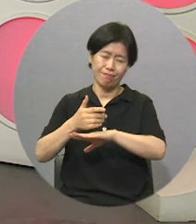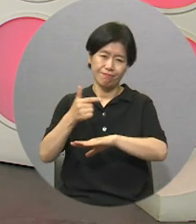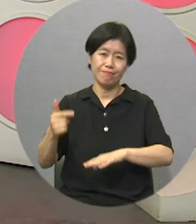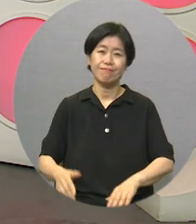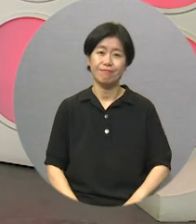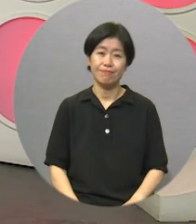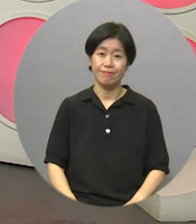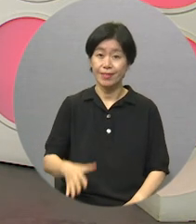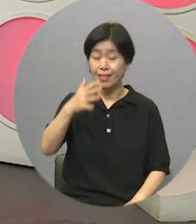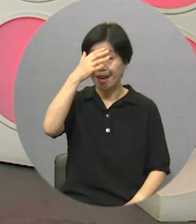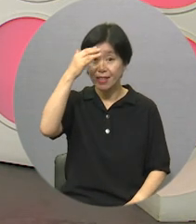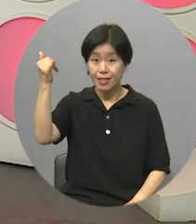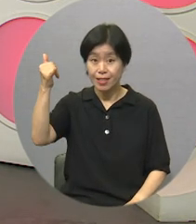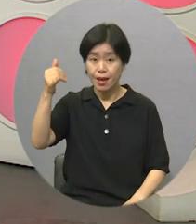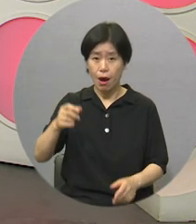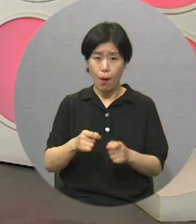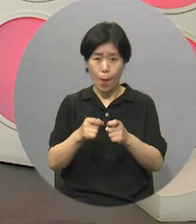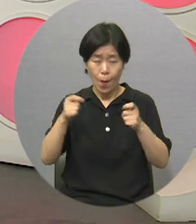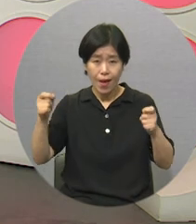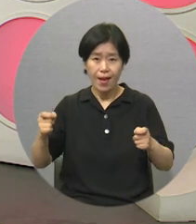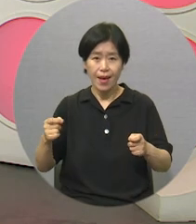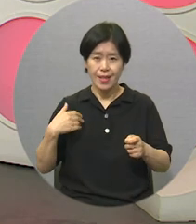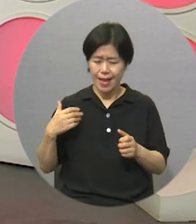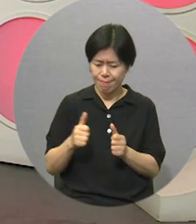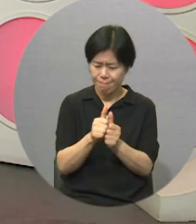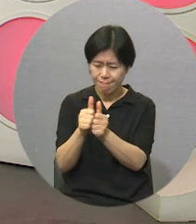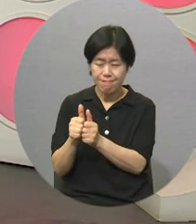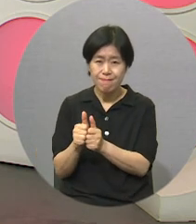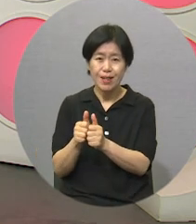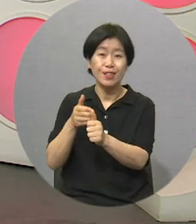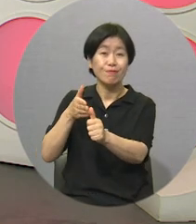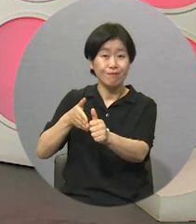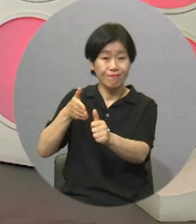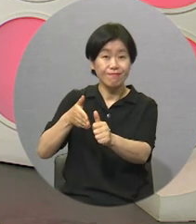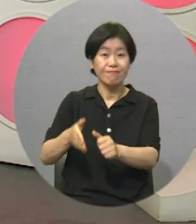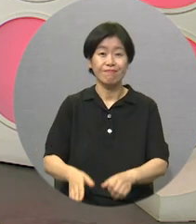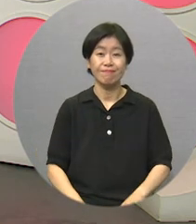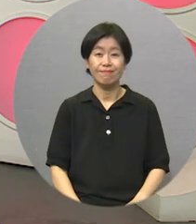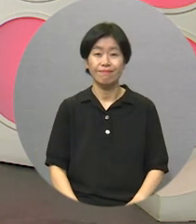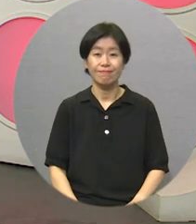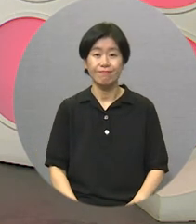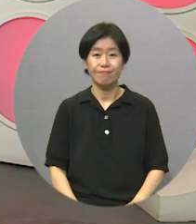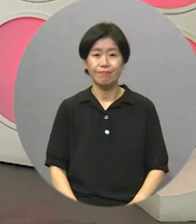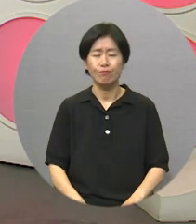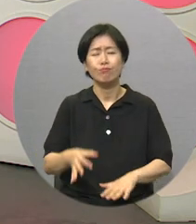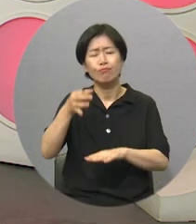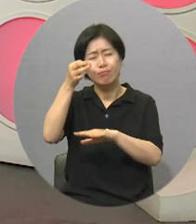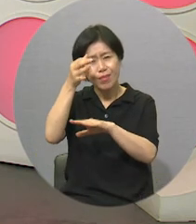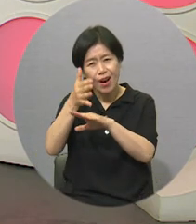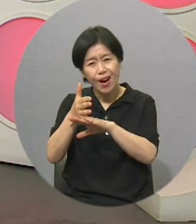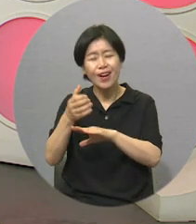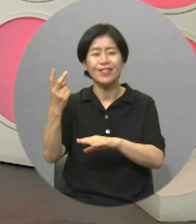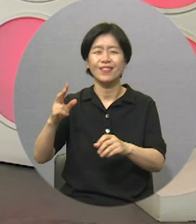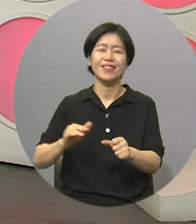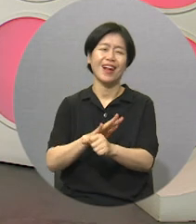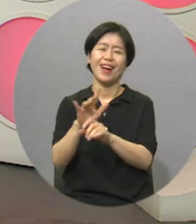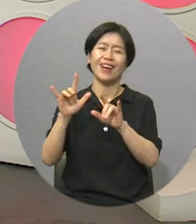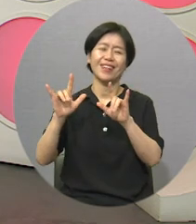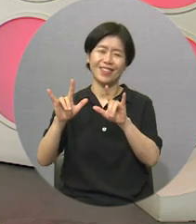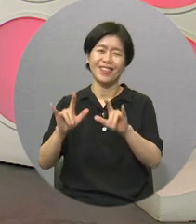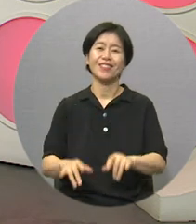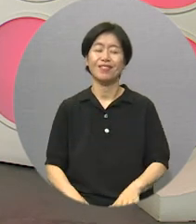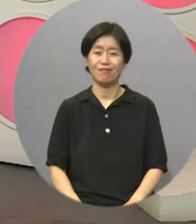할머니, 할아버지, 오래오래 제 곁에 머물러 주세요. 죄송하고